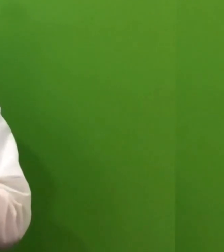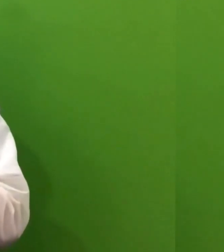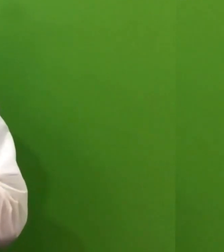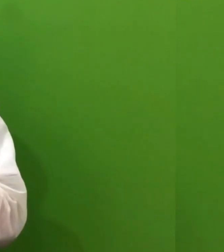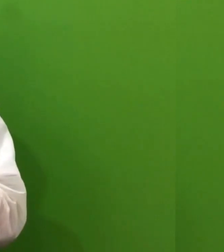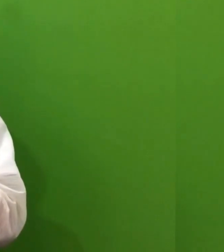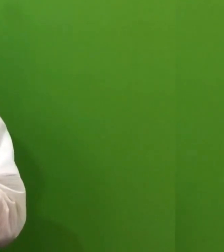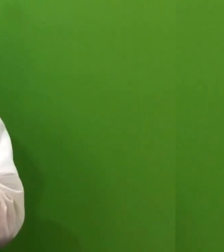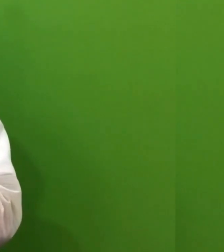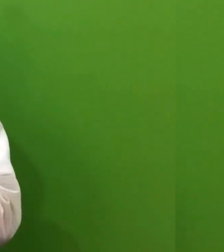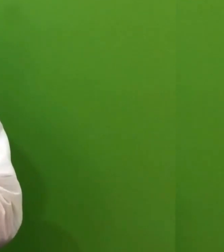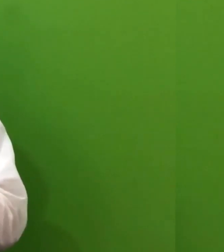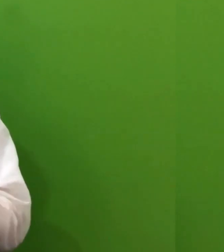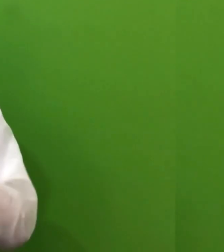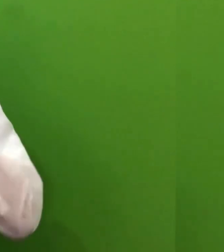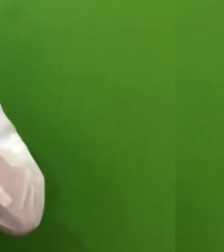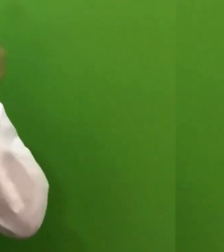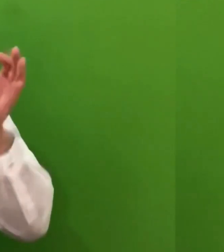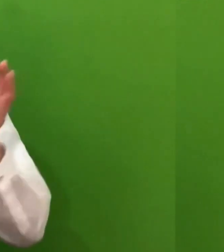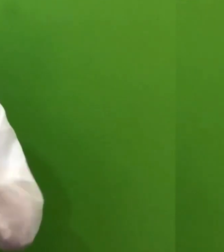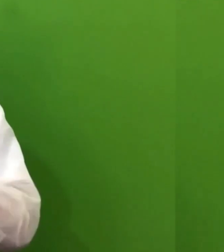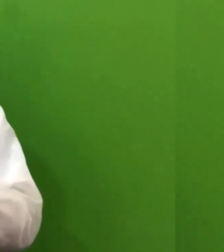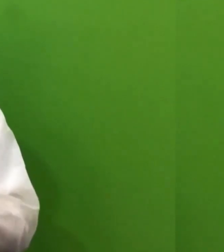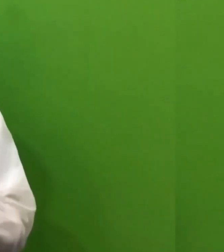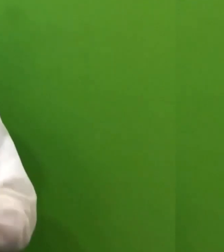에바다를 외쳐 주셨습니다.